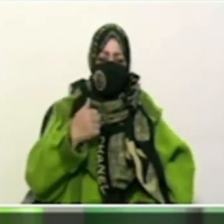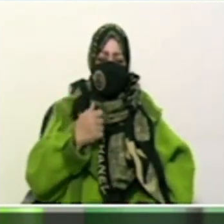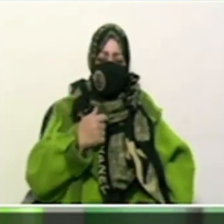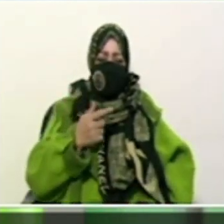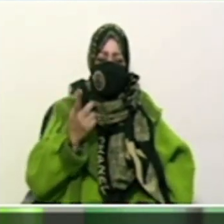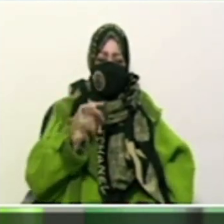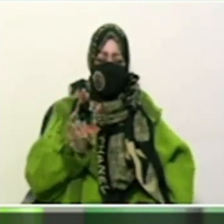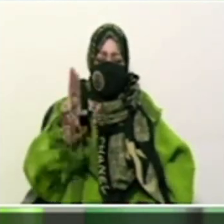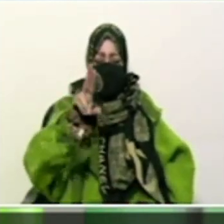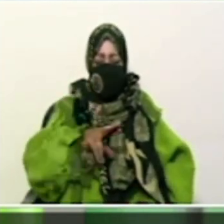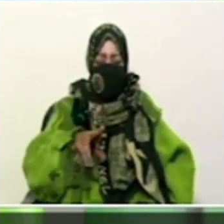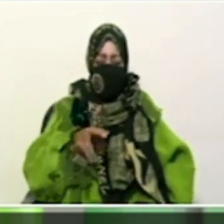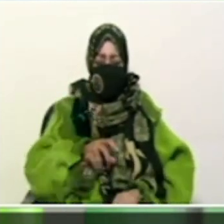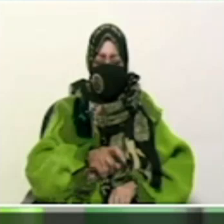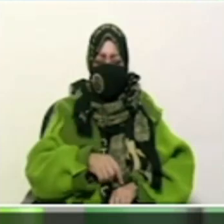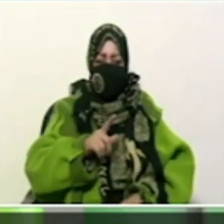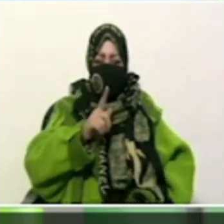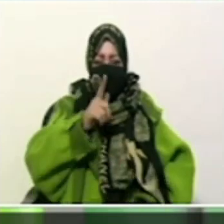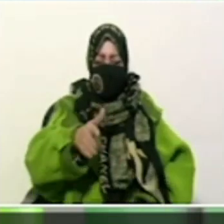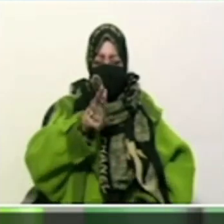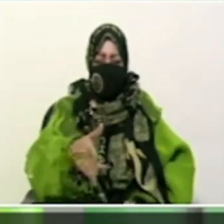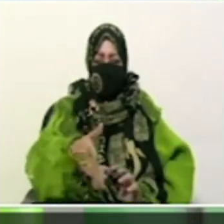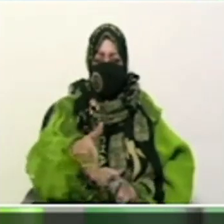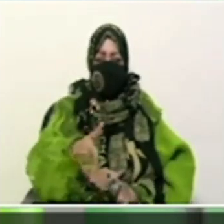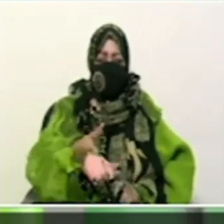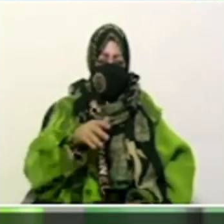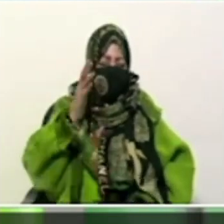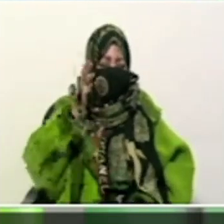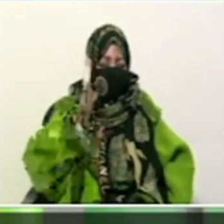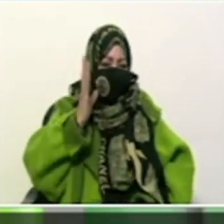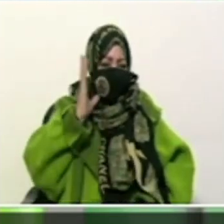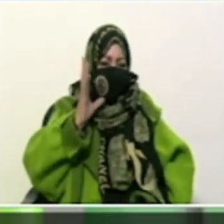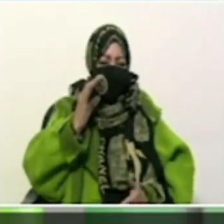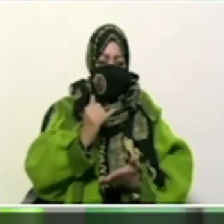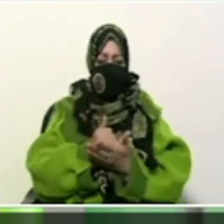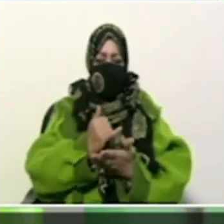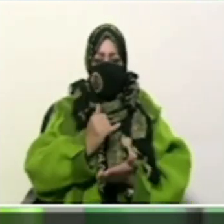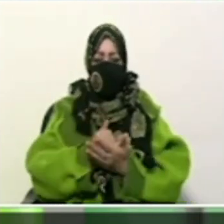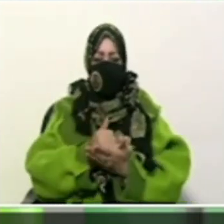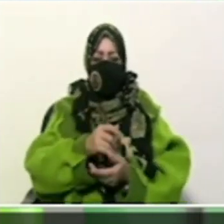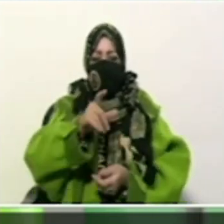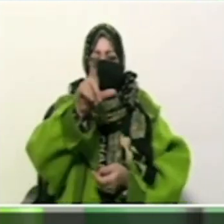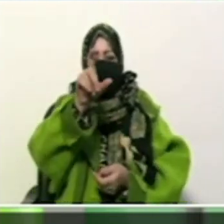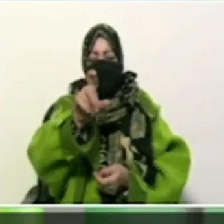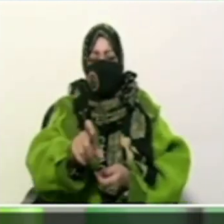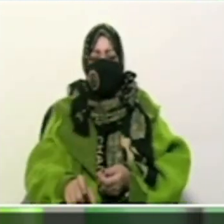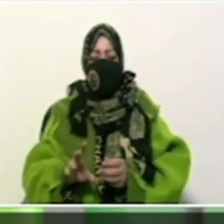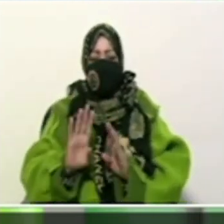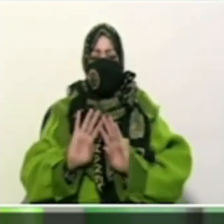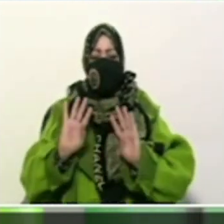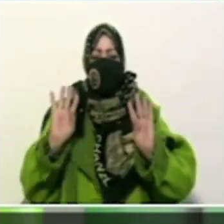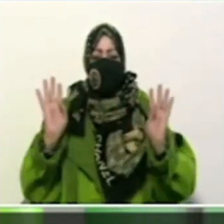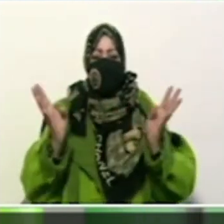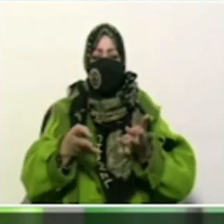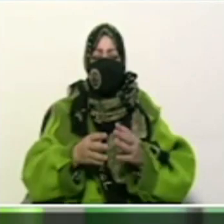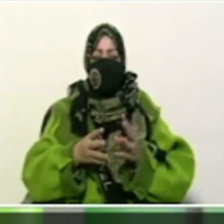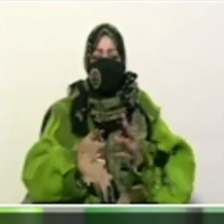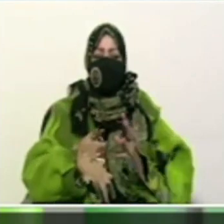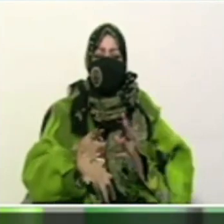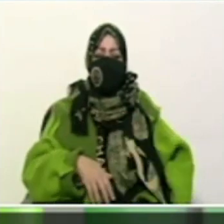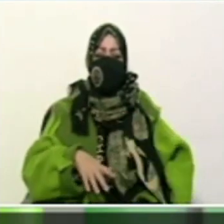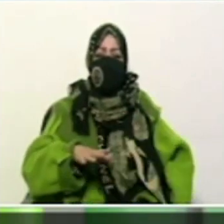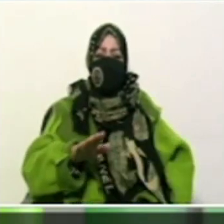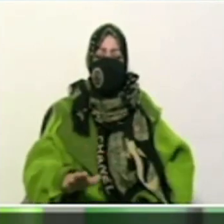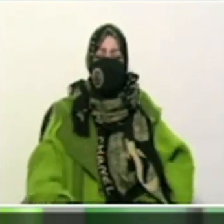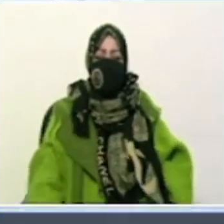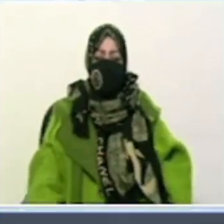كان الإمام يجلس على ركبتيه منتصبا جاثيا، ظهر أن الإمام يعني